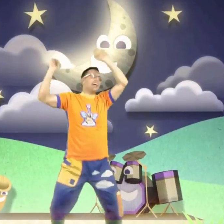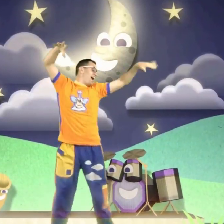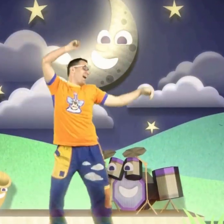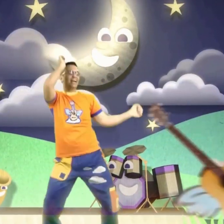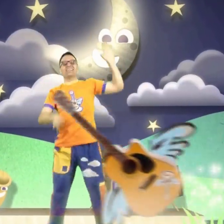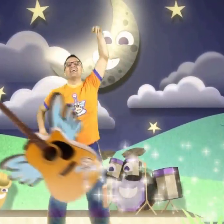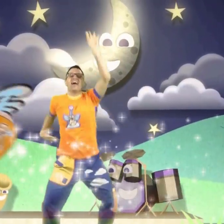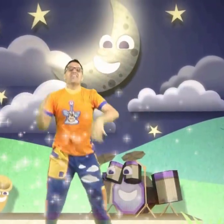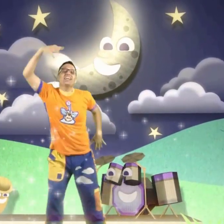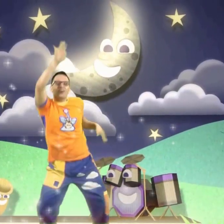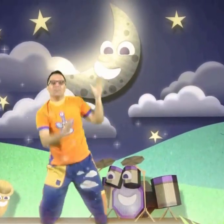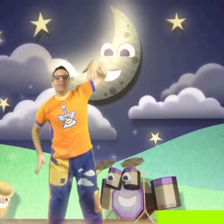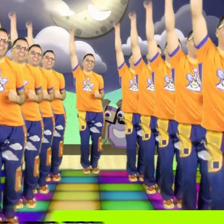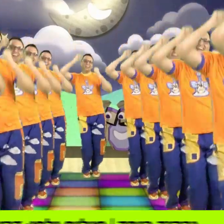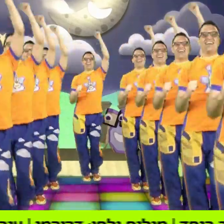ונרקוד